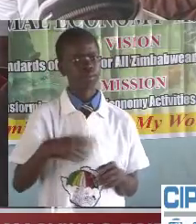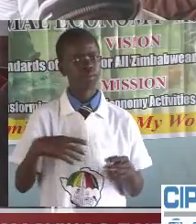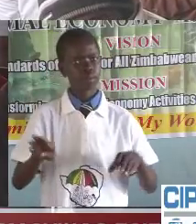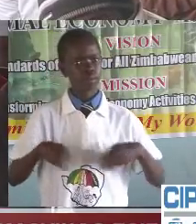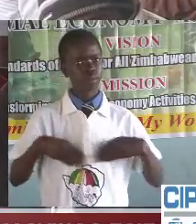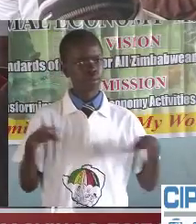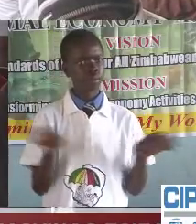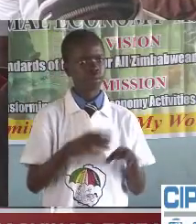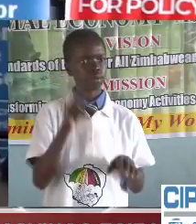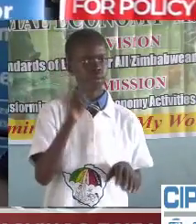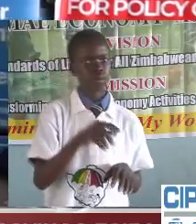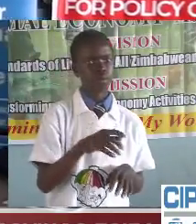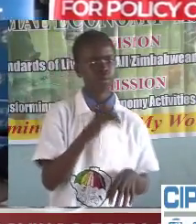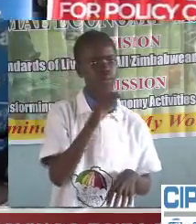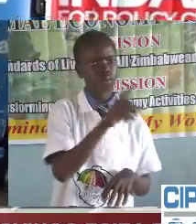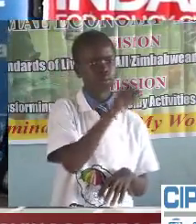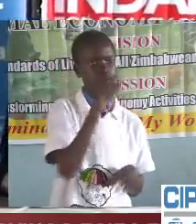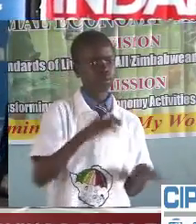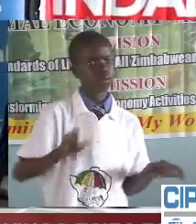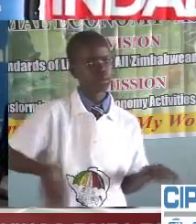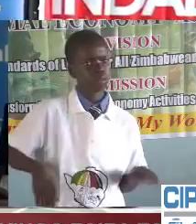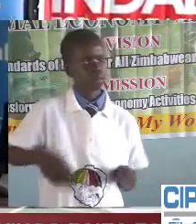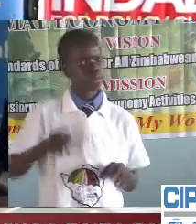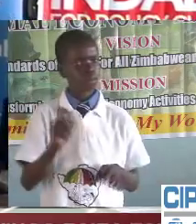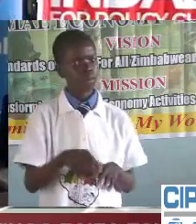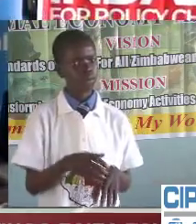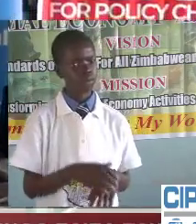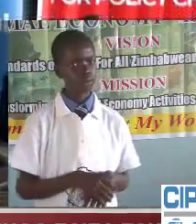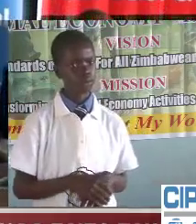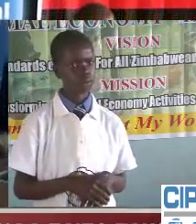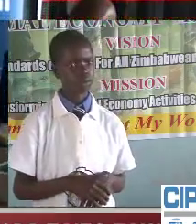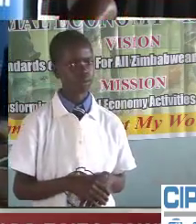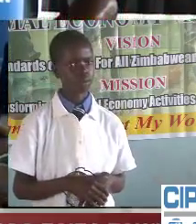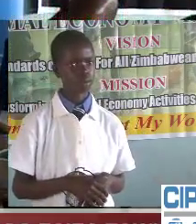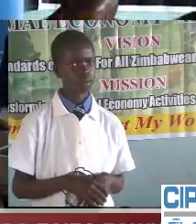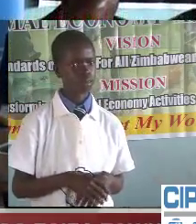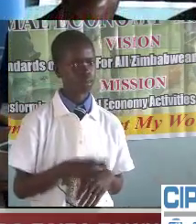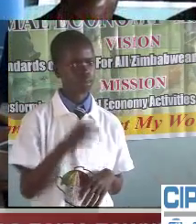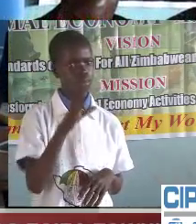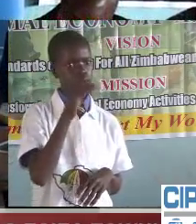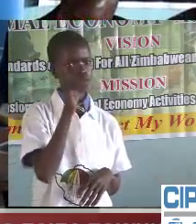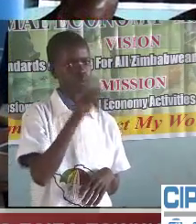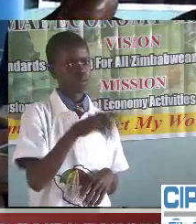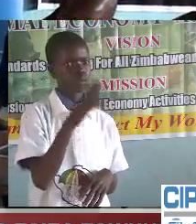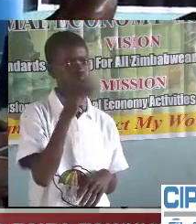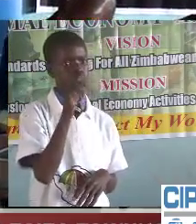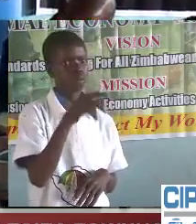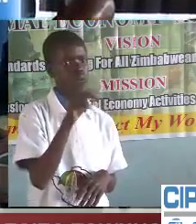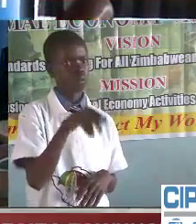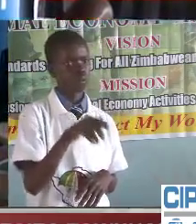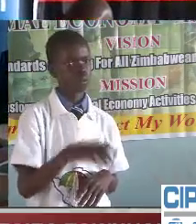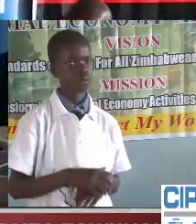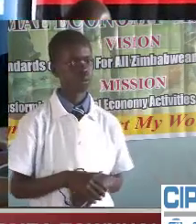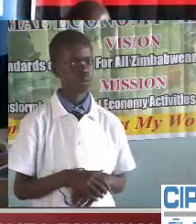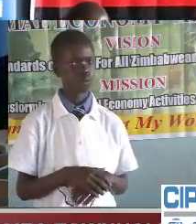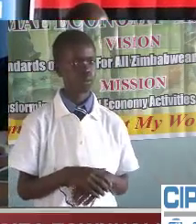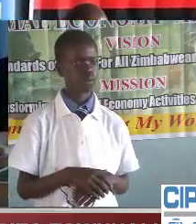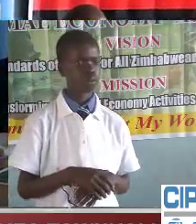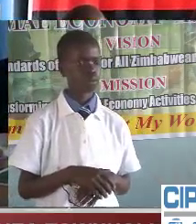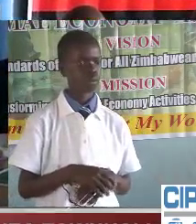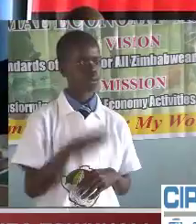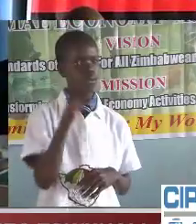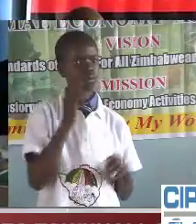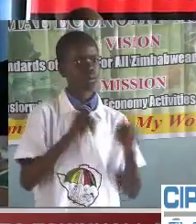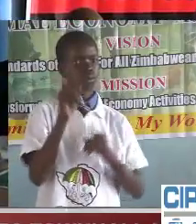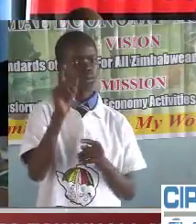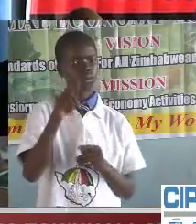And then mubvunzo wekupedzesera wati zvakare nyaya yekunzi tinogara tichinzi ma-informal traders, mune maplans api